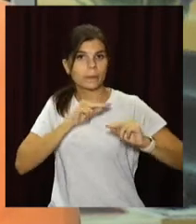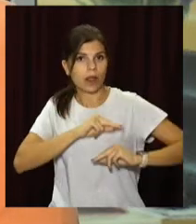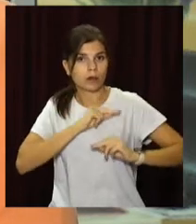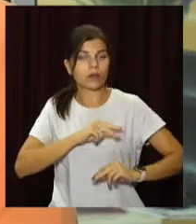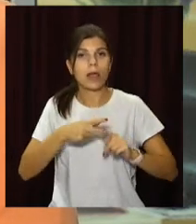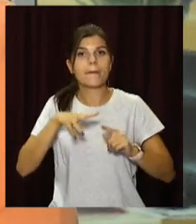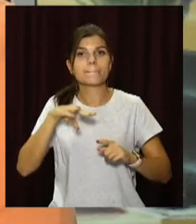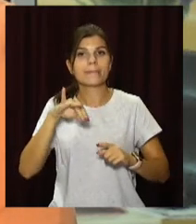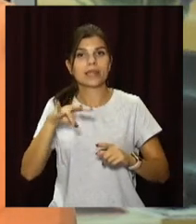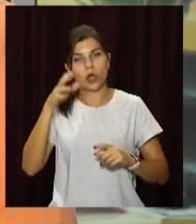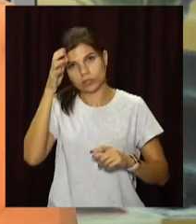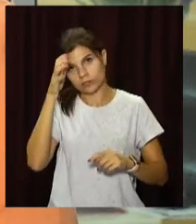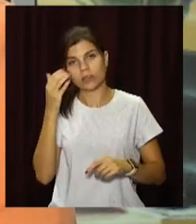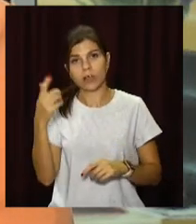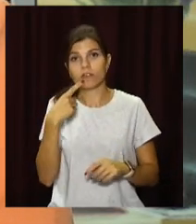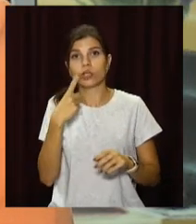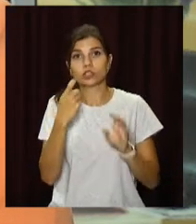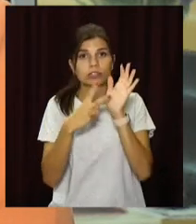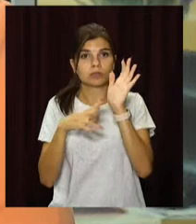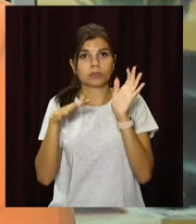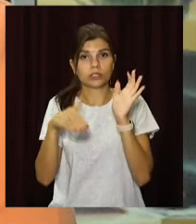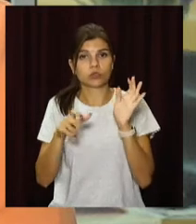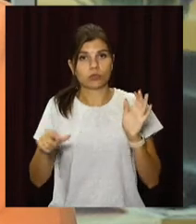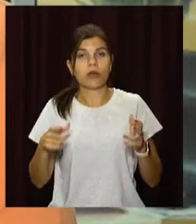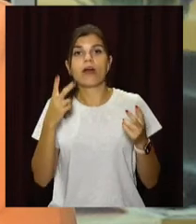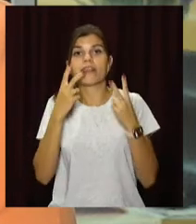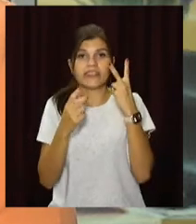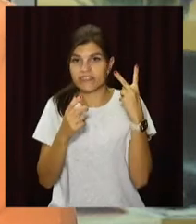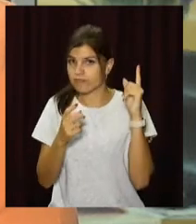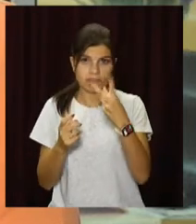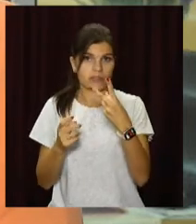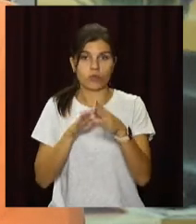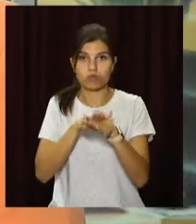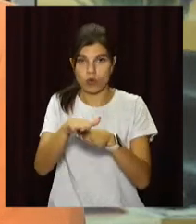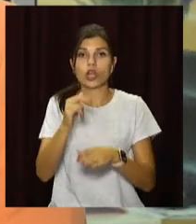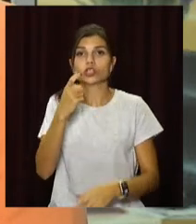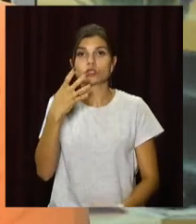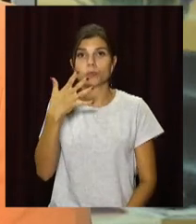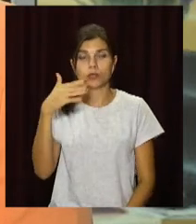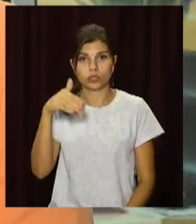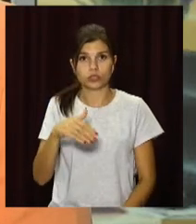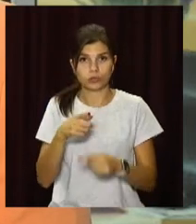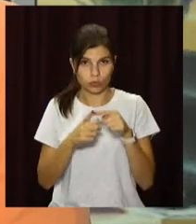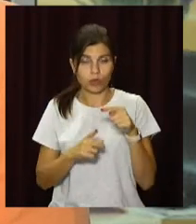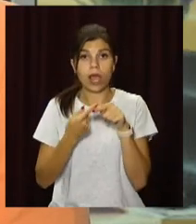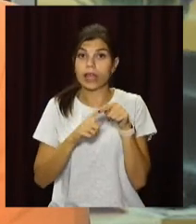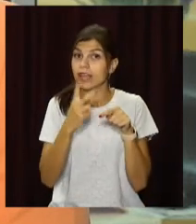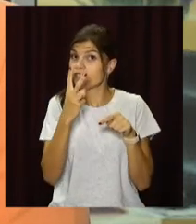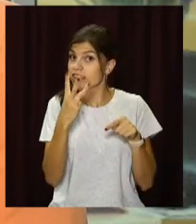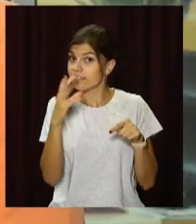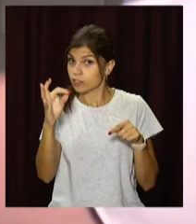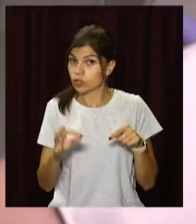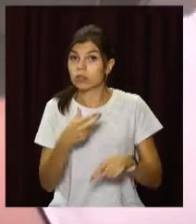у Міносвіти. 185 тисяч вчителів отримали дві дози вакцини. Ще 145,5 тисяч, а це